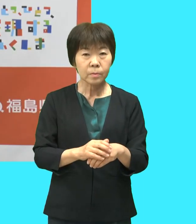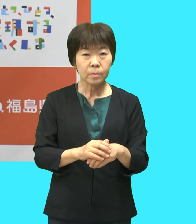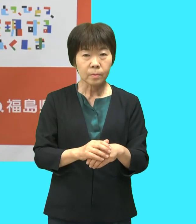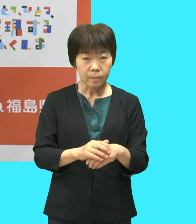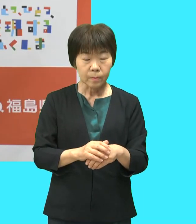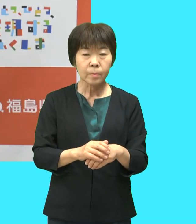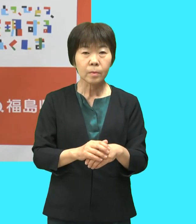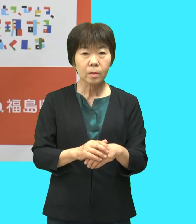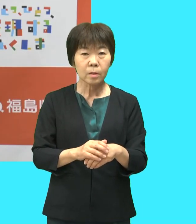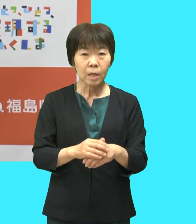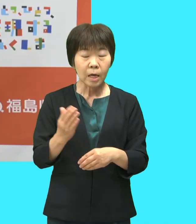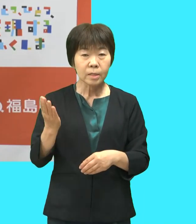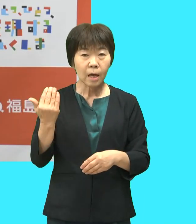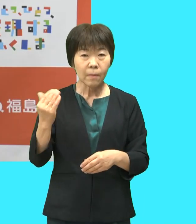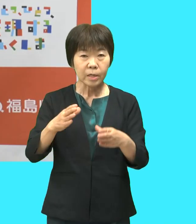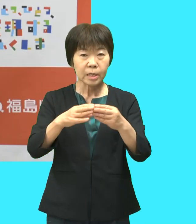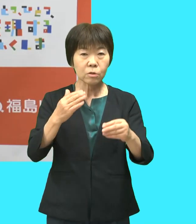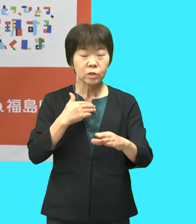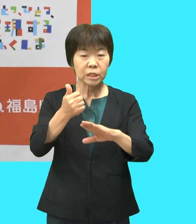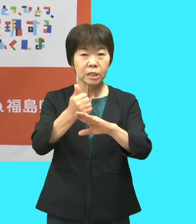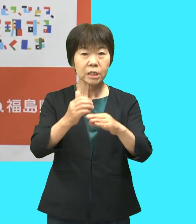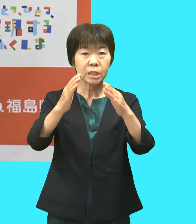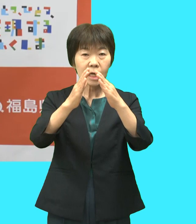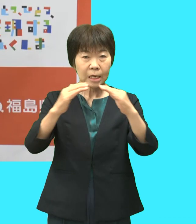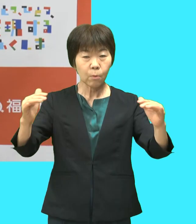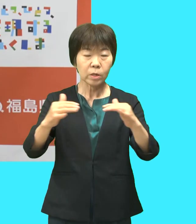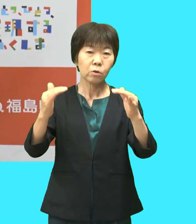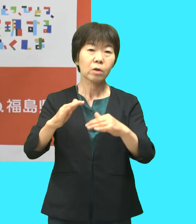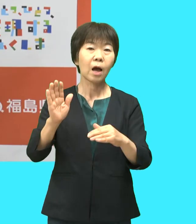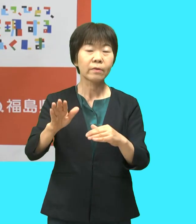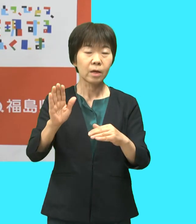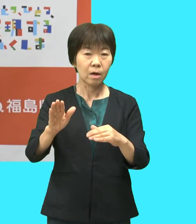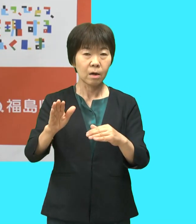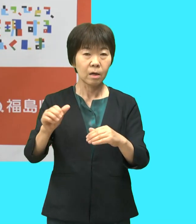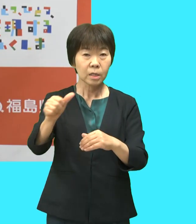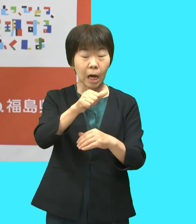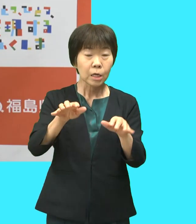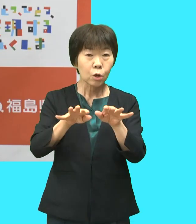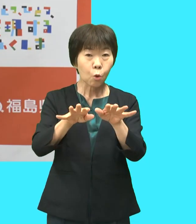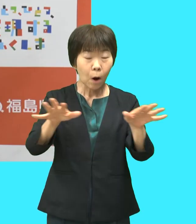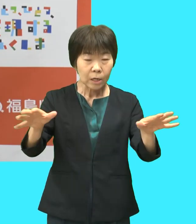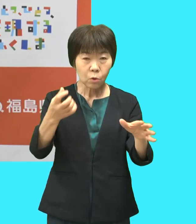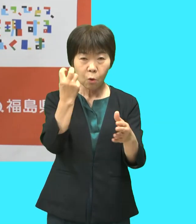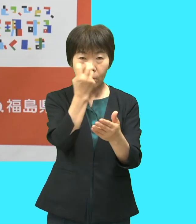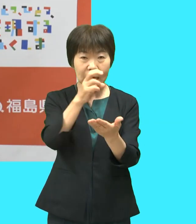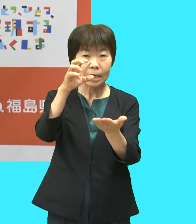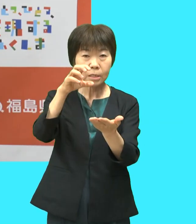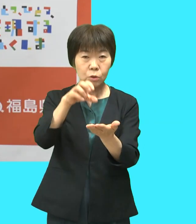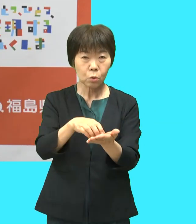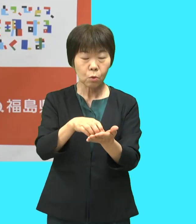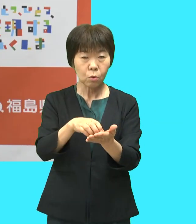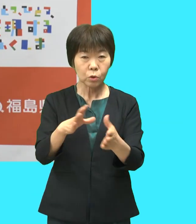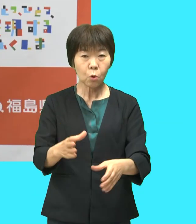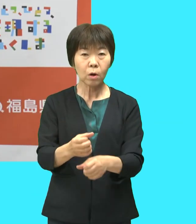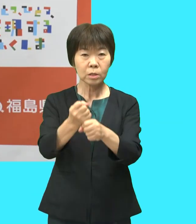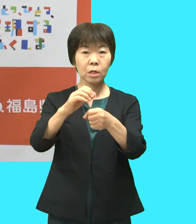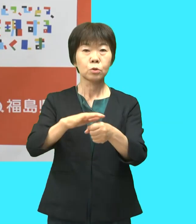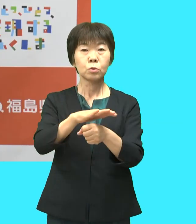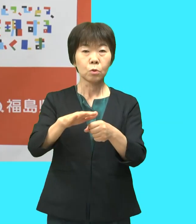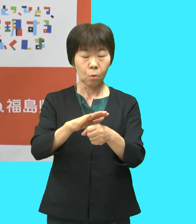ような中で先般全国知事会でも議論になったのは、この第5波の検証総括が重要だということ